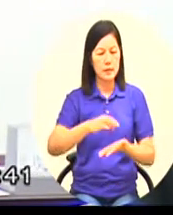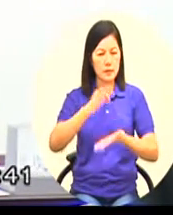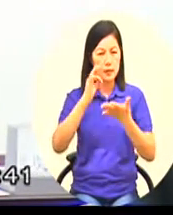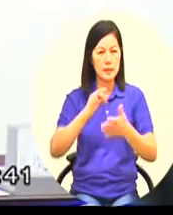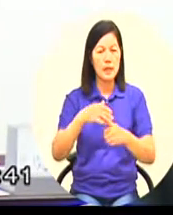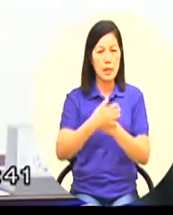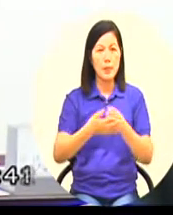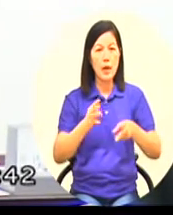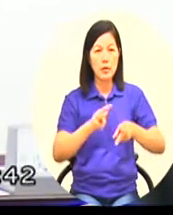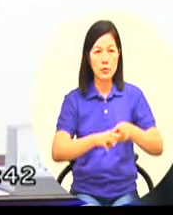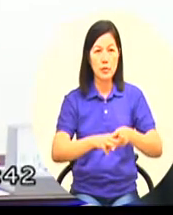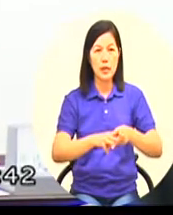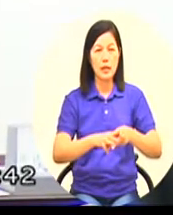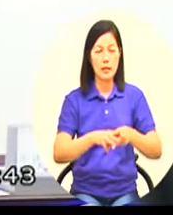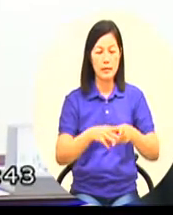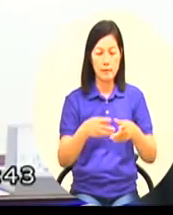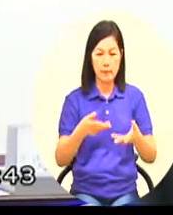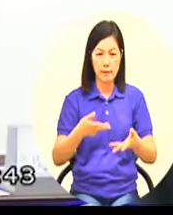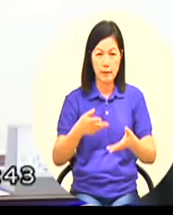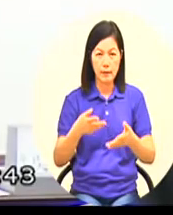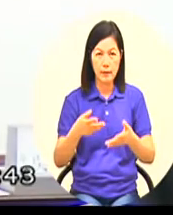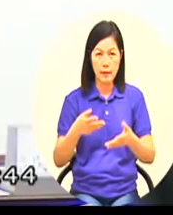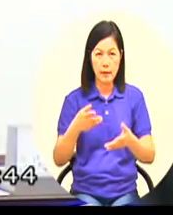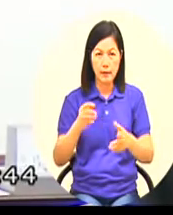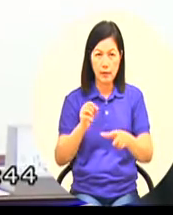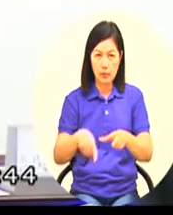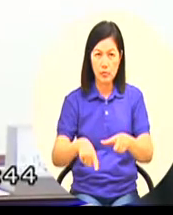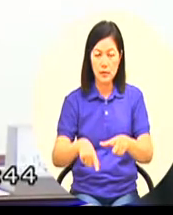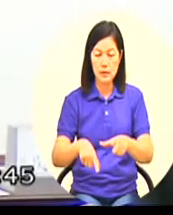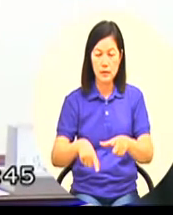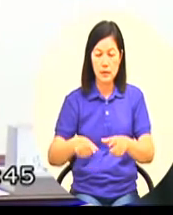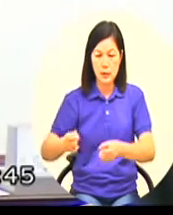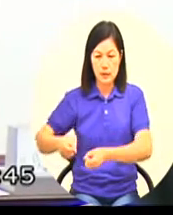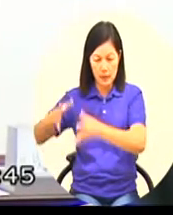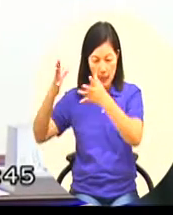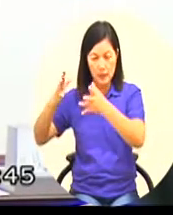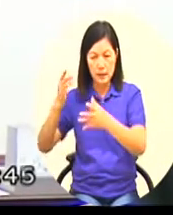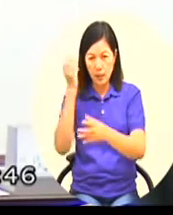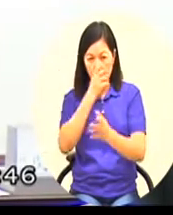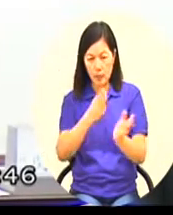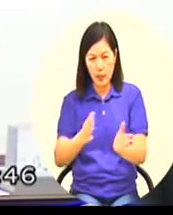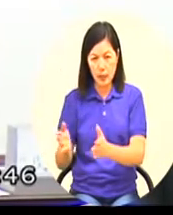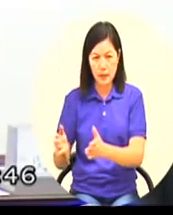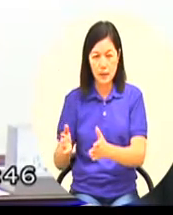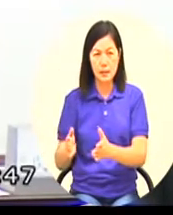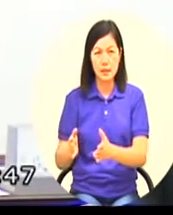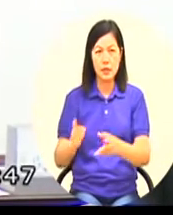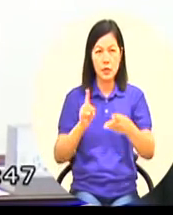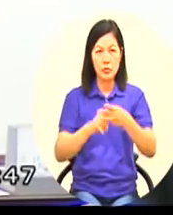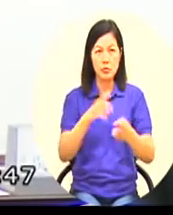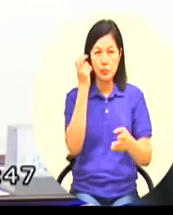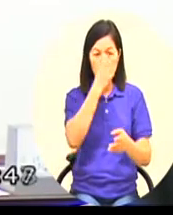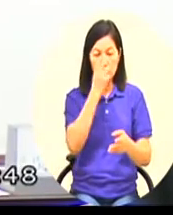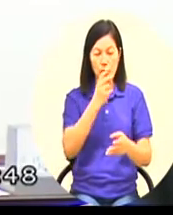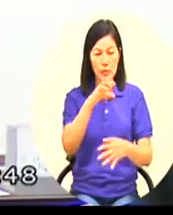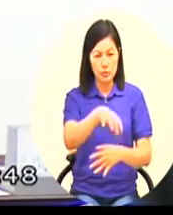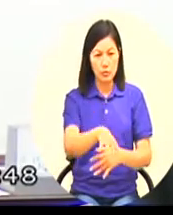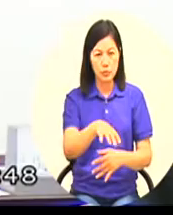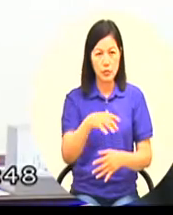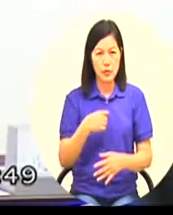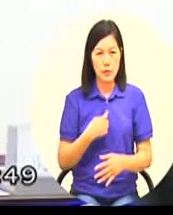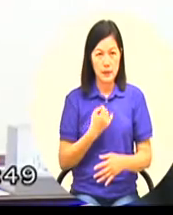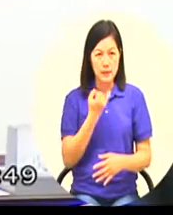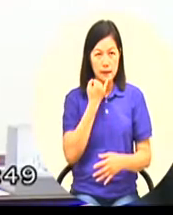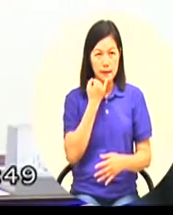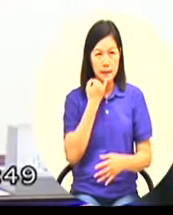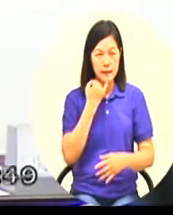业或者是跟公寓大厦管理条例的主管事业机关，我们也可以先做一个策略的沟